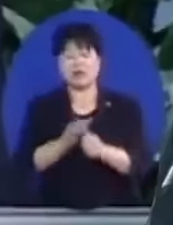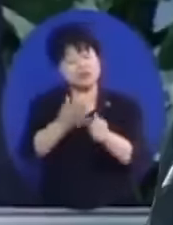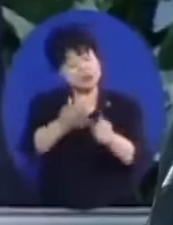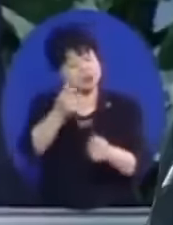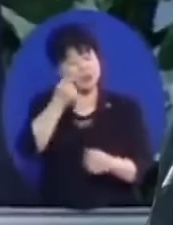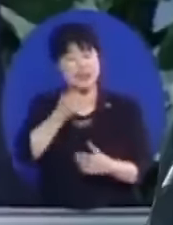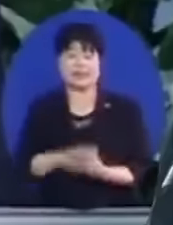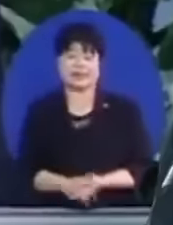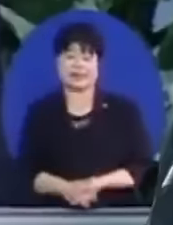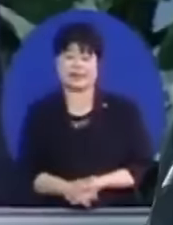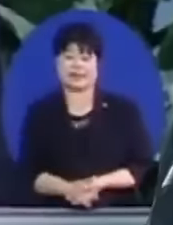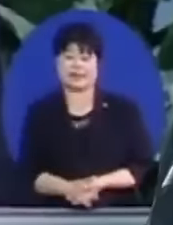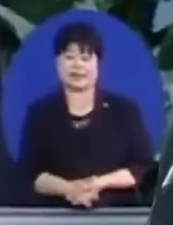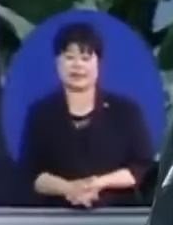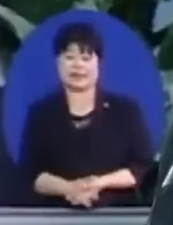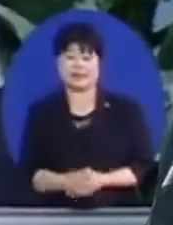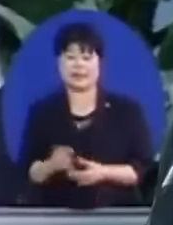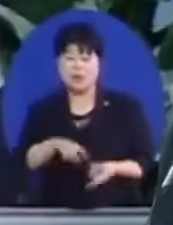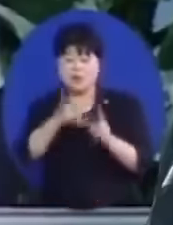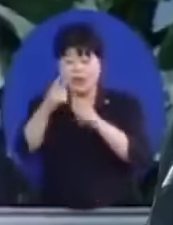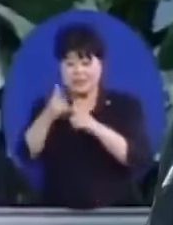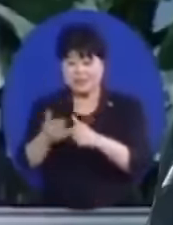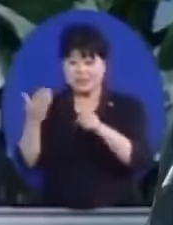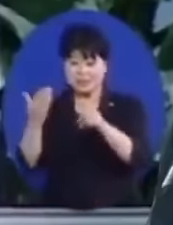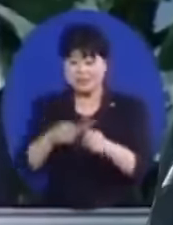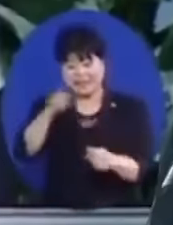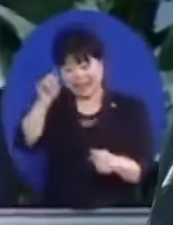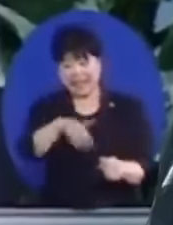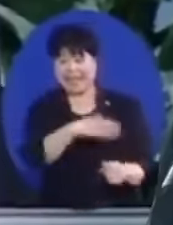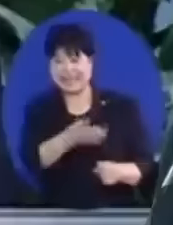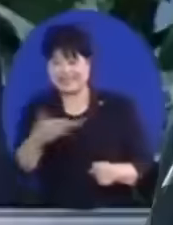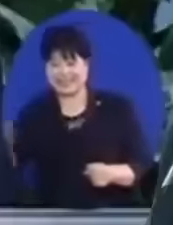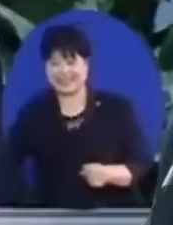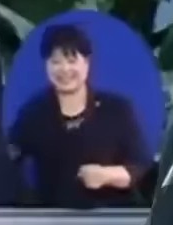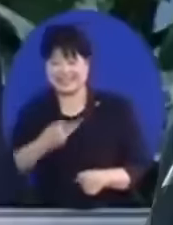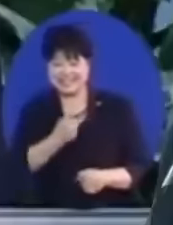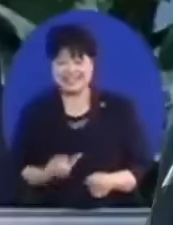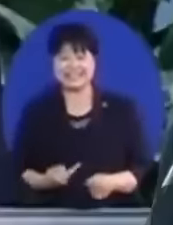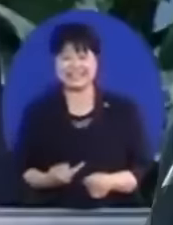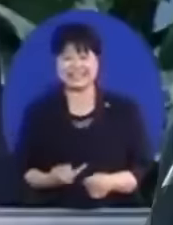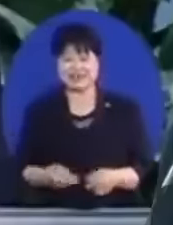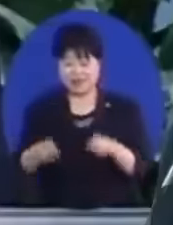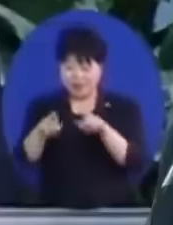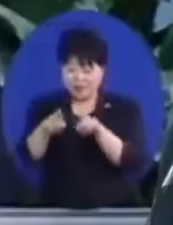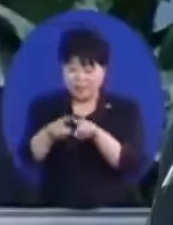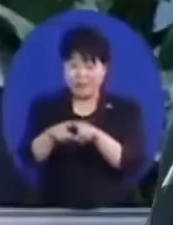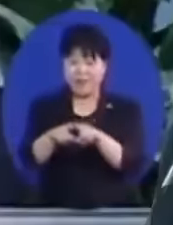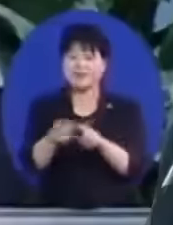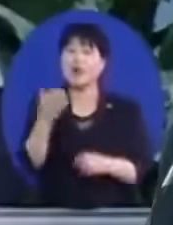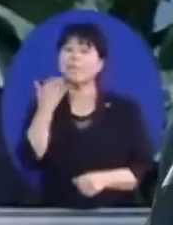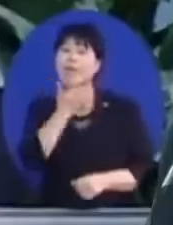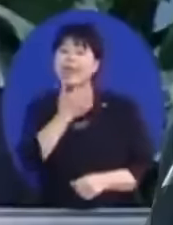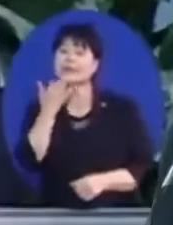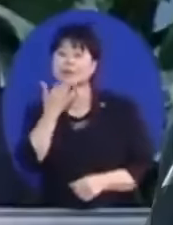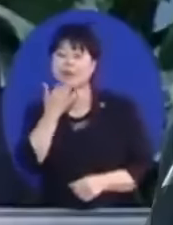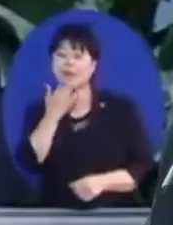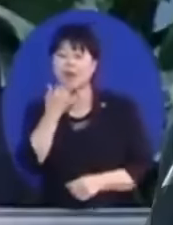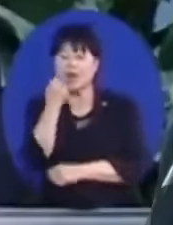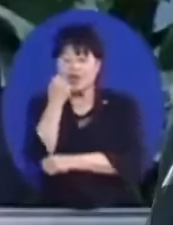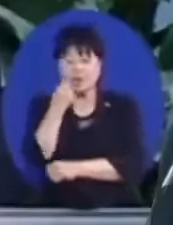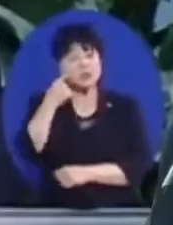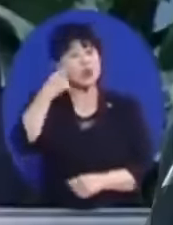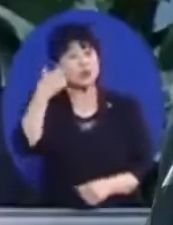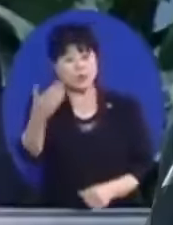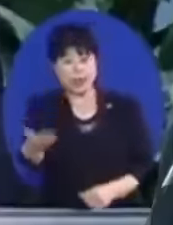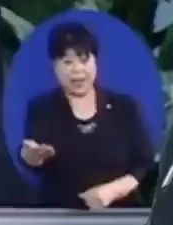되지 않습니다. 부활하신 예수님께서 갈릴리 해변에서 제자들과 조찬을 하시고 수제자인 베드로에게 근본적인